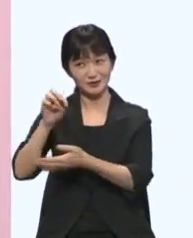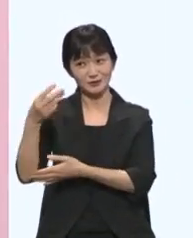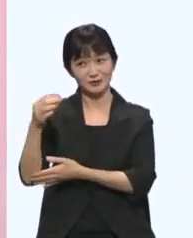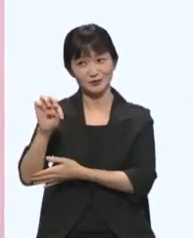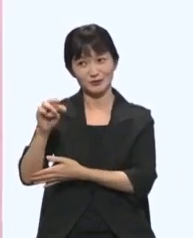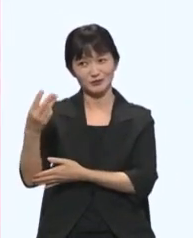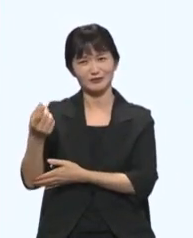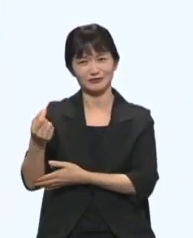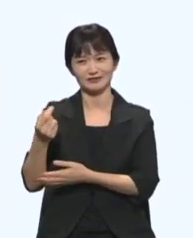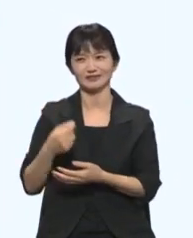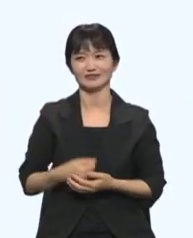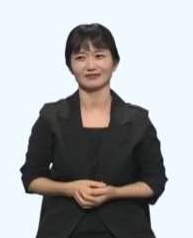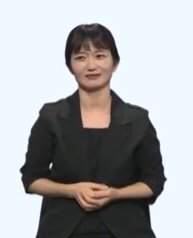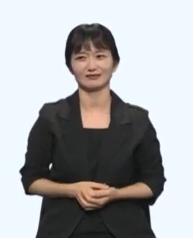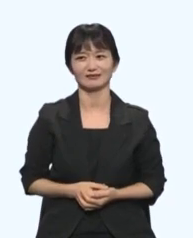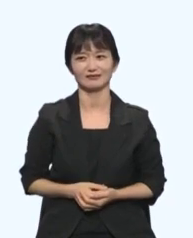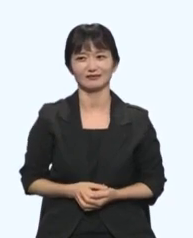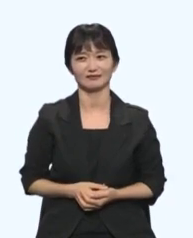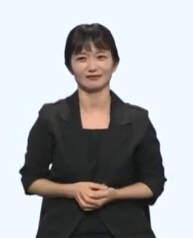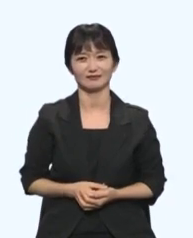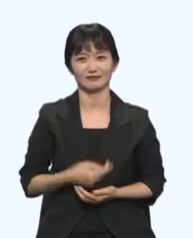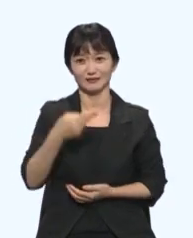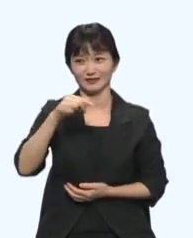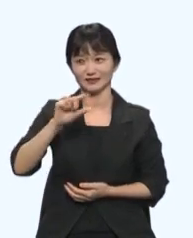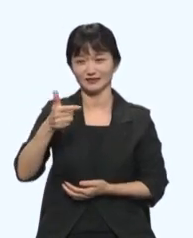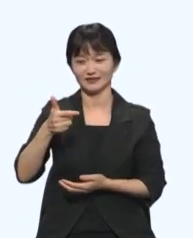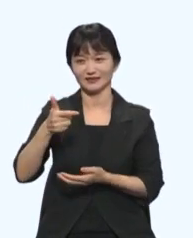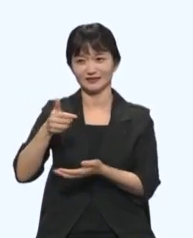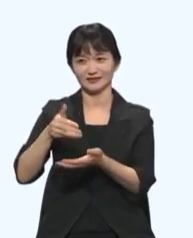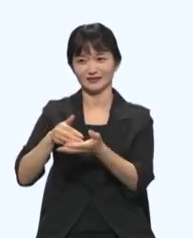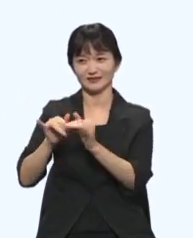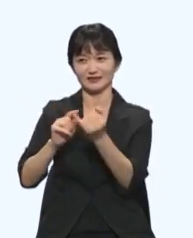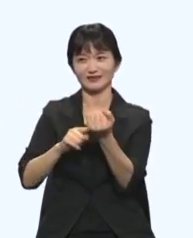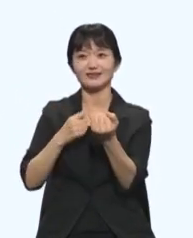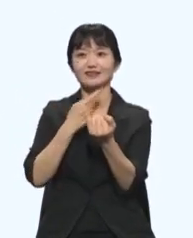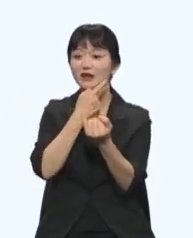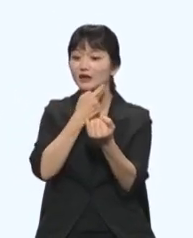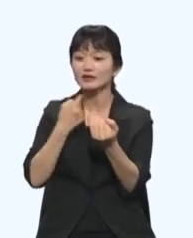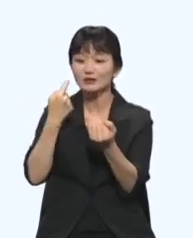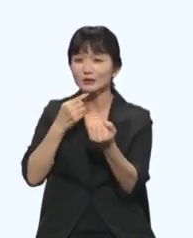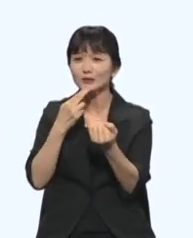저걸로 이제 AI 프로필 만약에